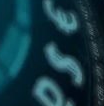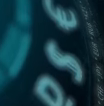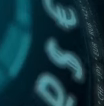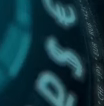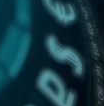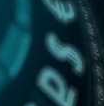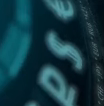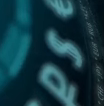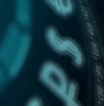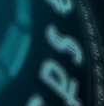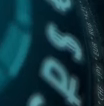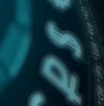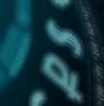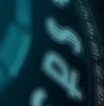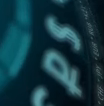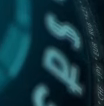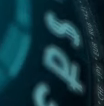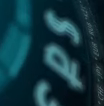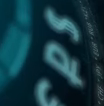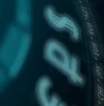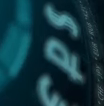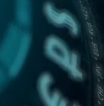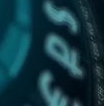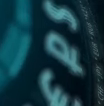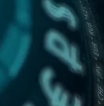Еуро 417 теңге 75 тиын.